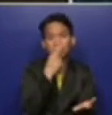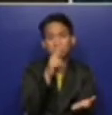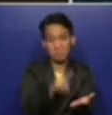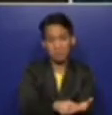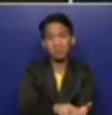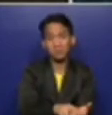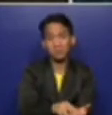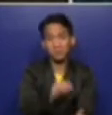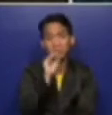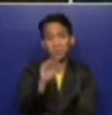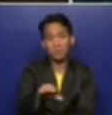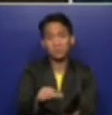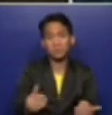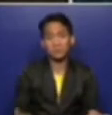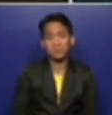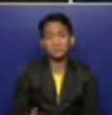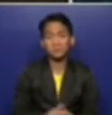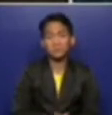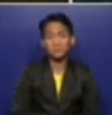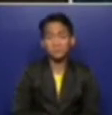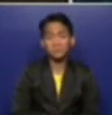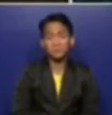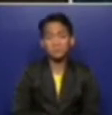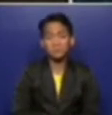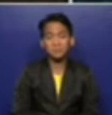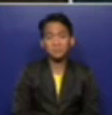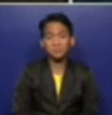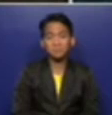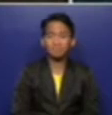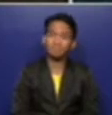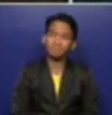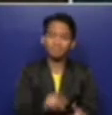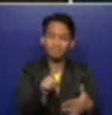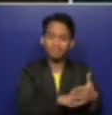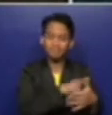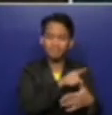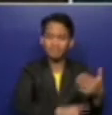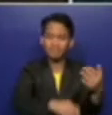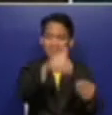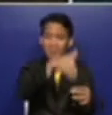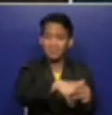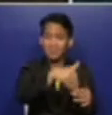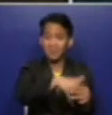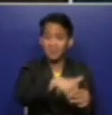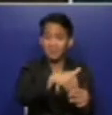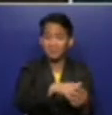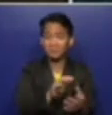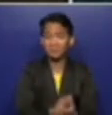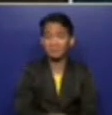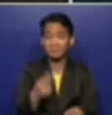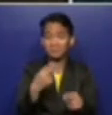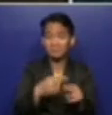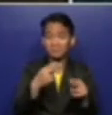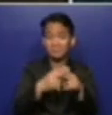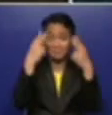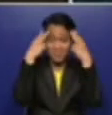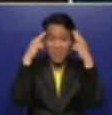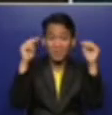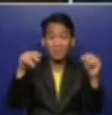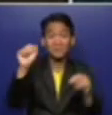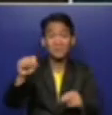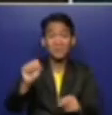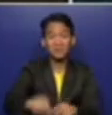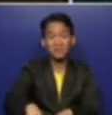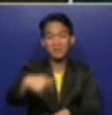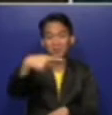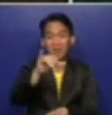พครับว่าตั้งแต่มีรัฐบาลเลือกตั้งมีนายกชื่อพลเอกประยุทธ์จันทร์โอชามา